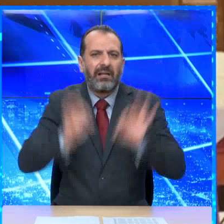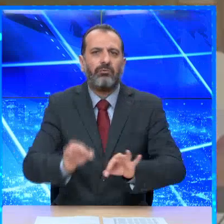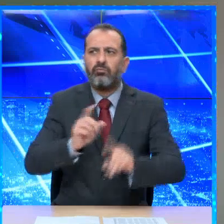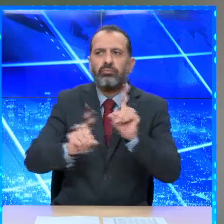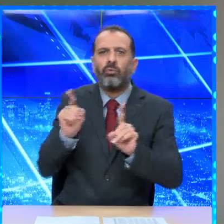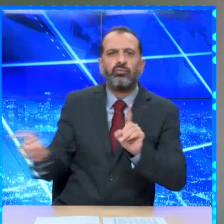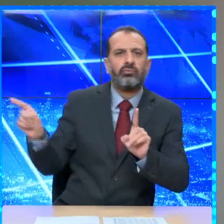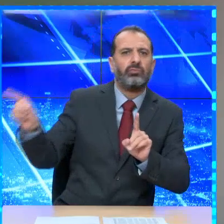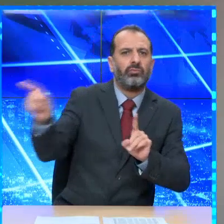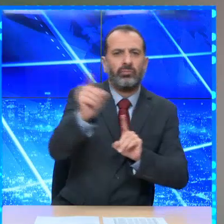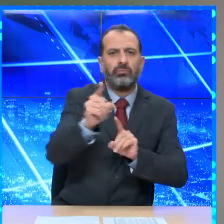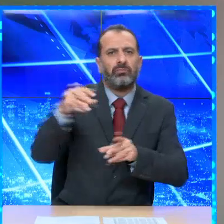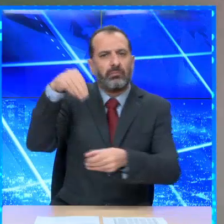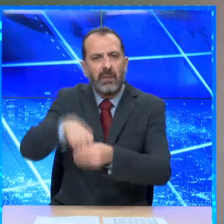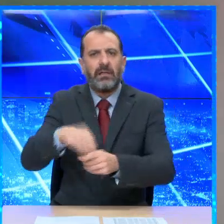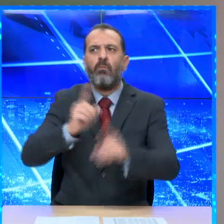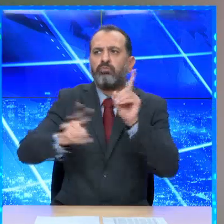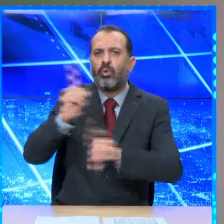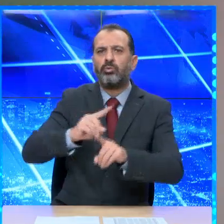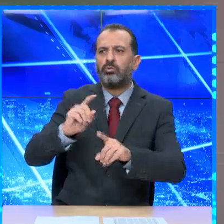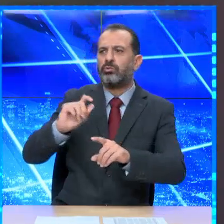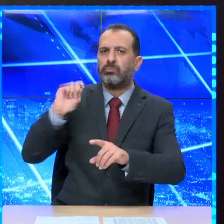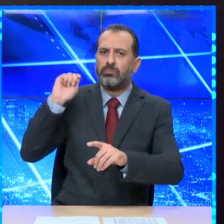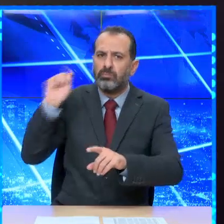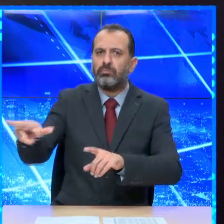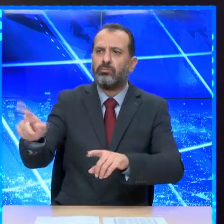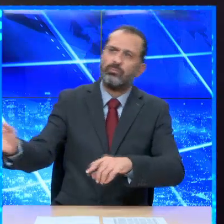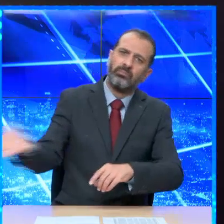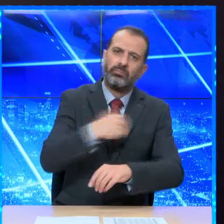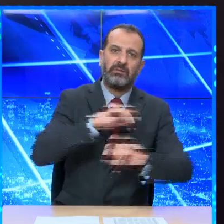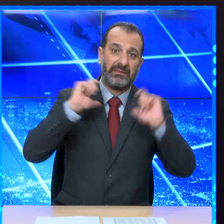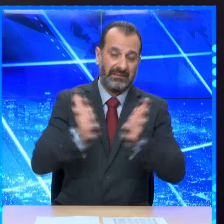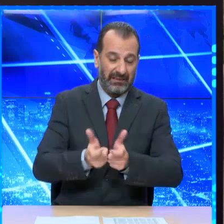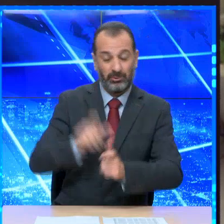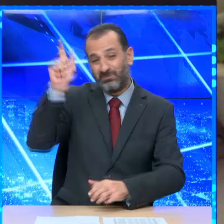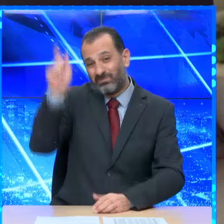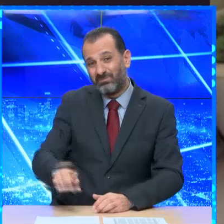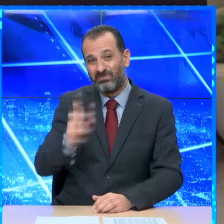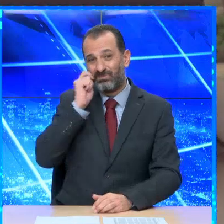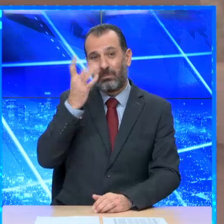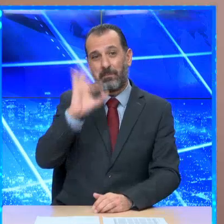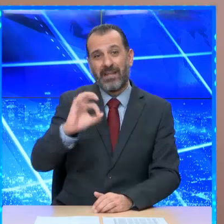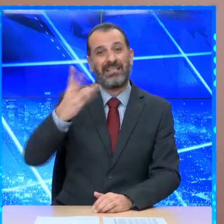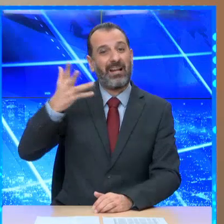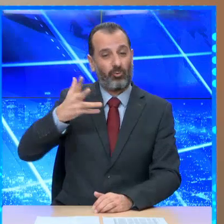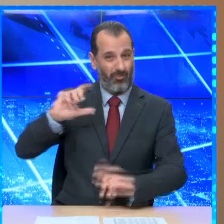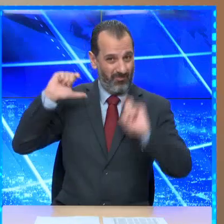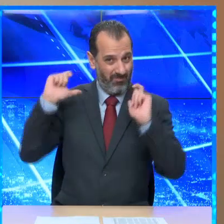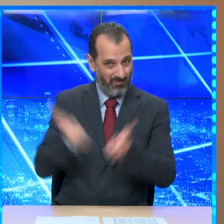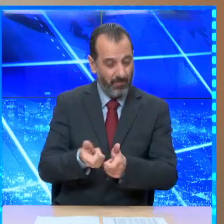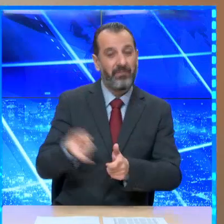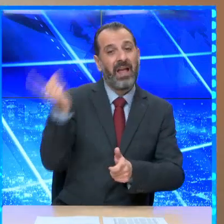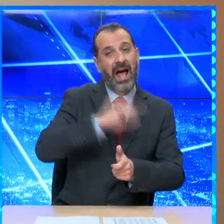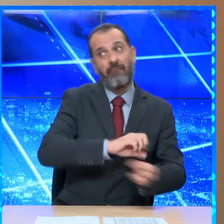το ποιους τελικά θα εκδοθούν εντάλματα σύλληψης. Τώρα, όσον αφορά τον 53χρονο, αύριο θα γίνει μεταγωγή του στις